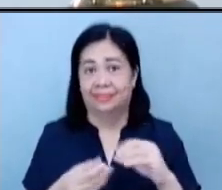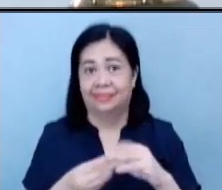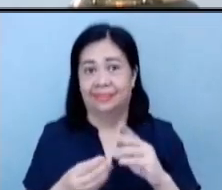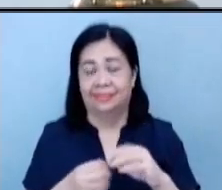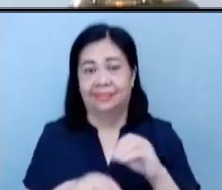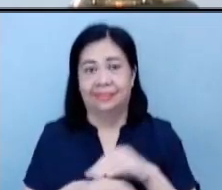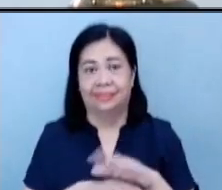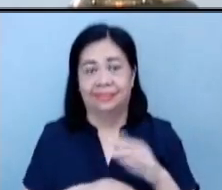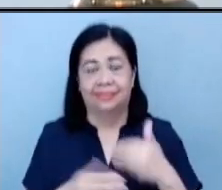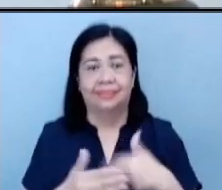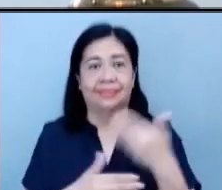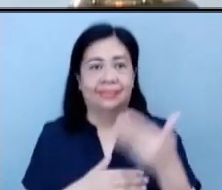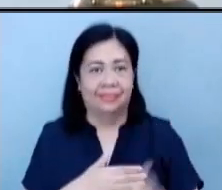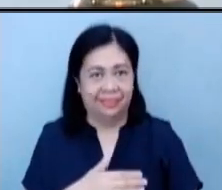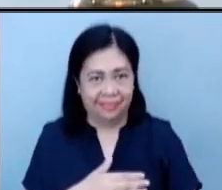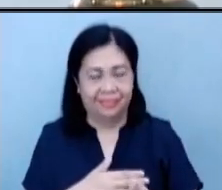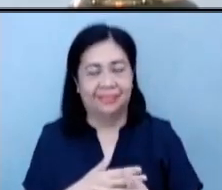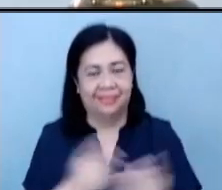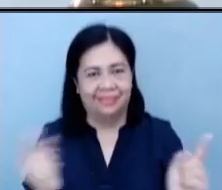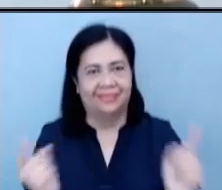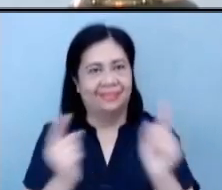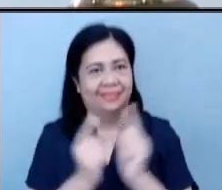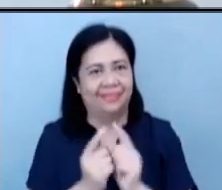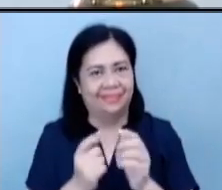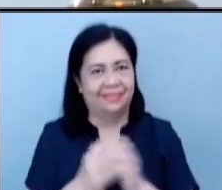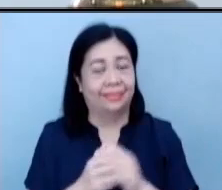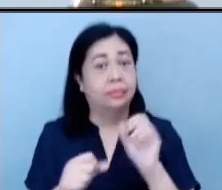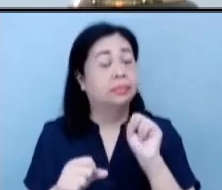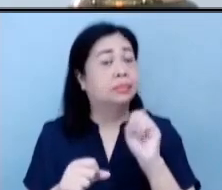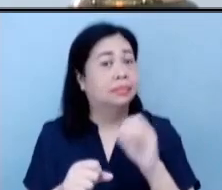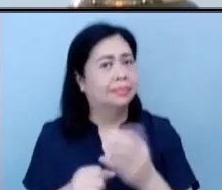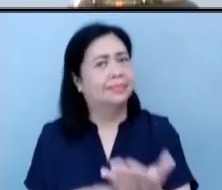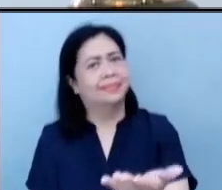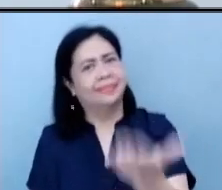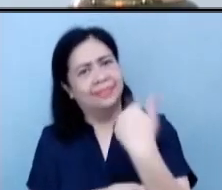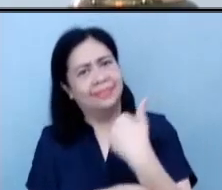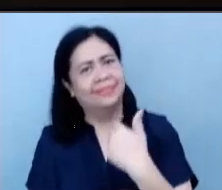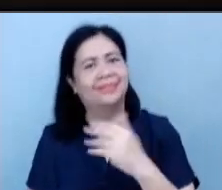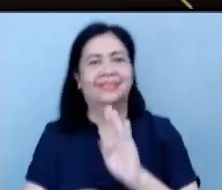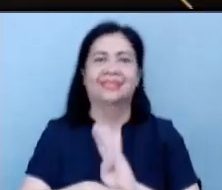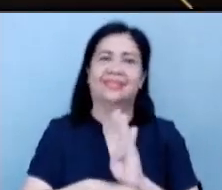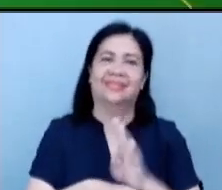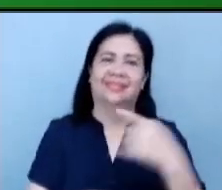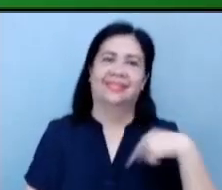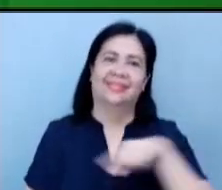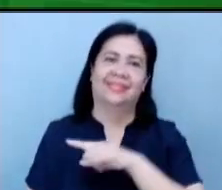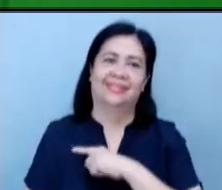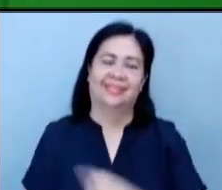namin sa susunod nating pagkikita. Kaya naman, tara! Negosyo tayo!